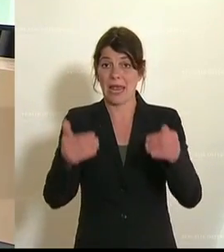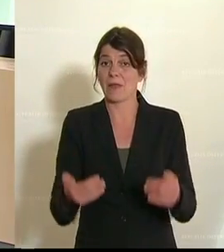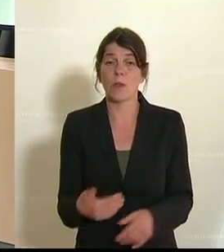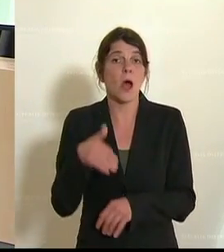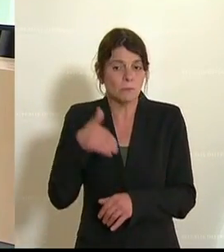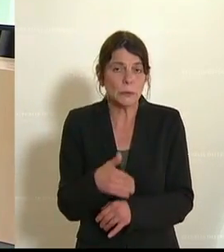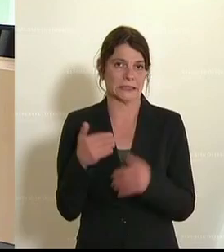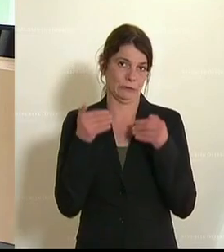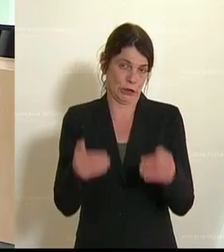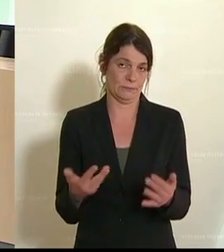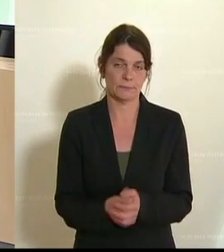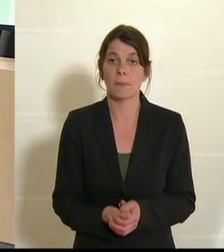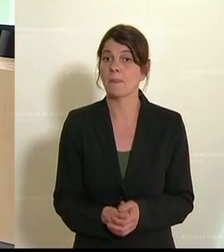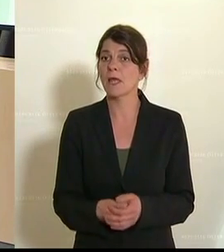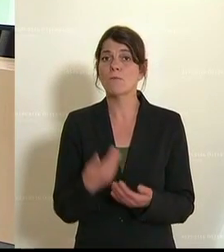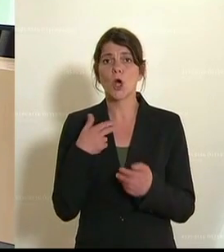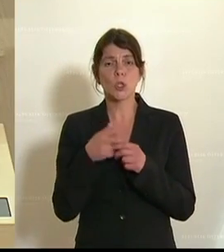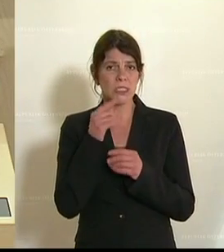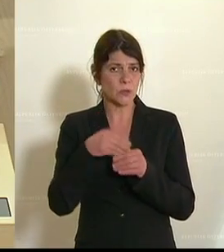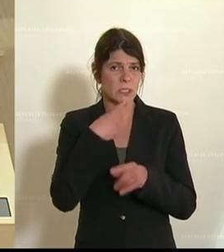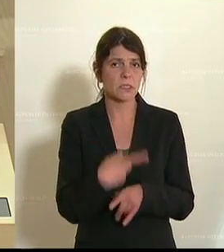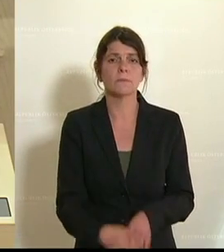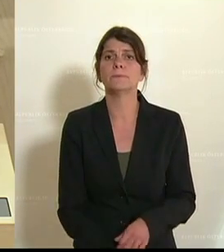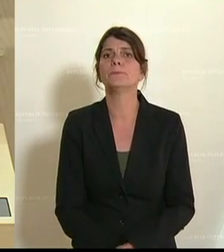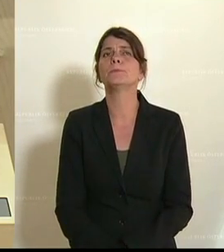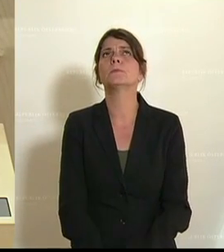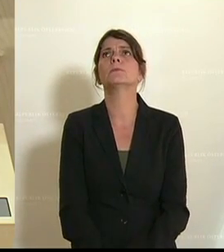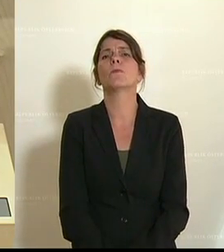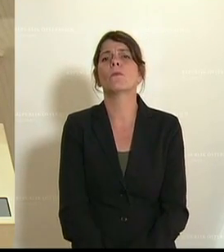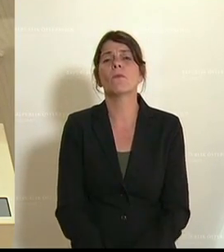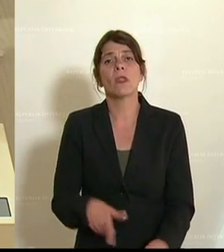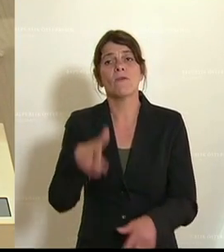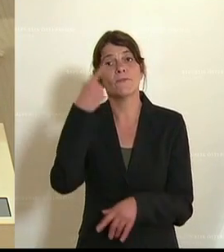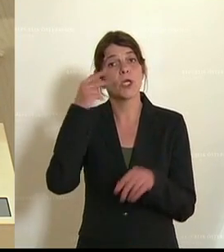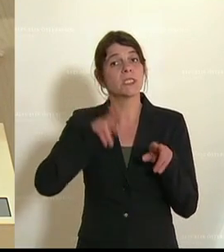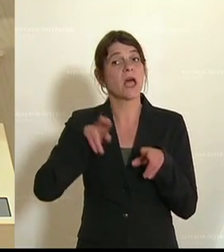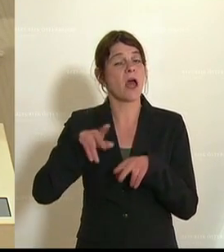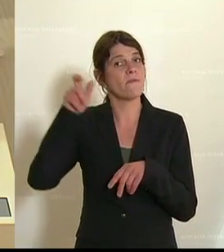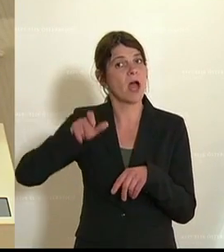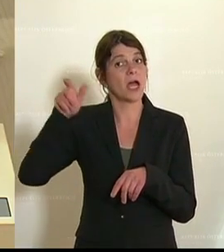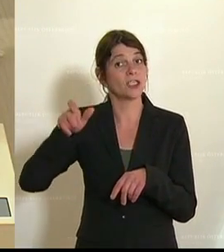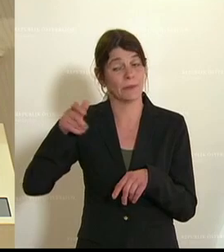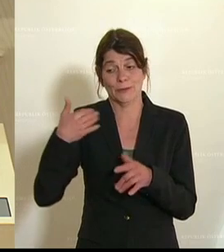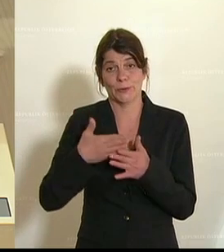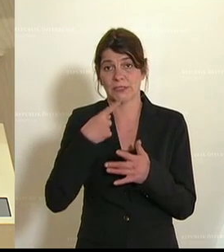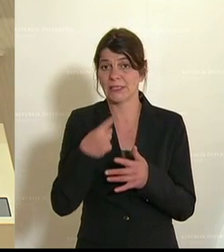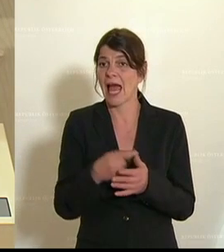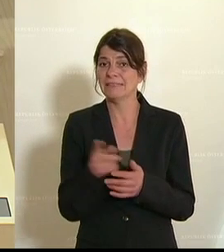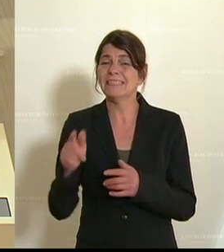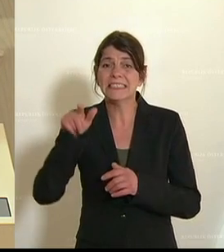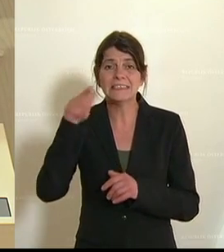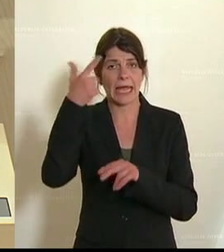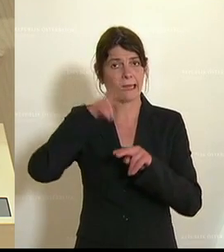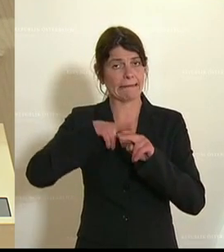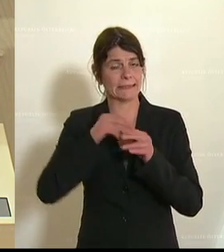verschieben musste. Erwähnen möchte ich auch noch, dass die Volksanwaltschaft eben, wie schon gesagt, die